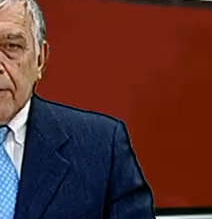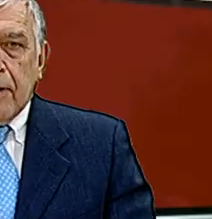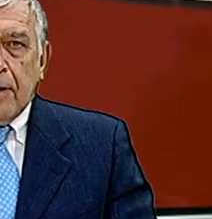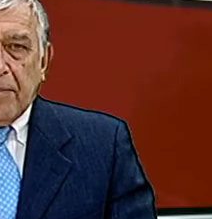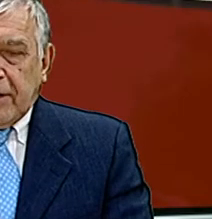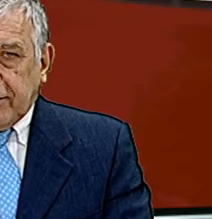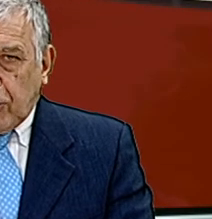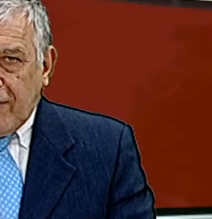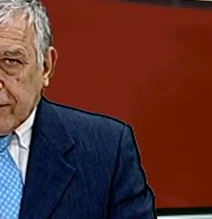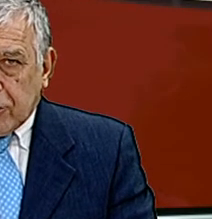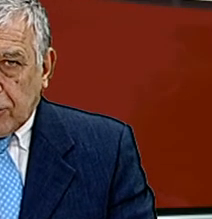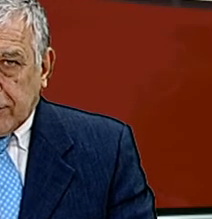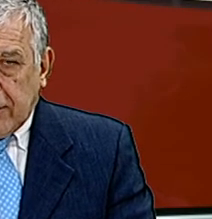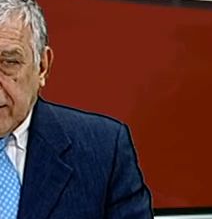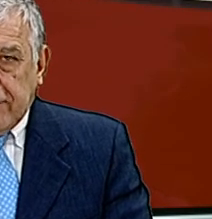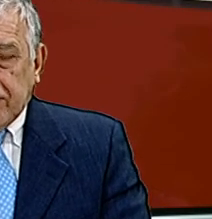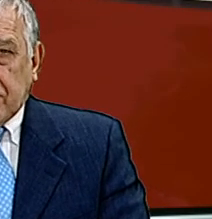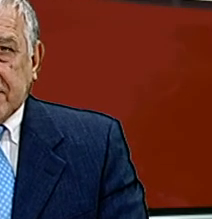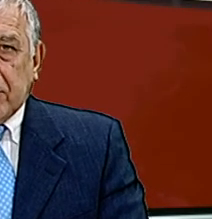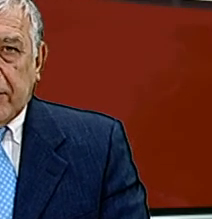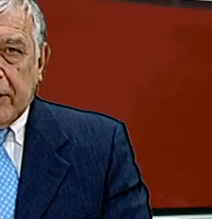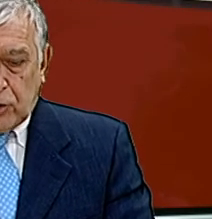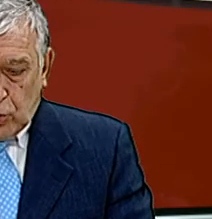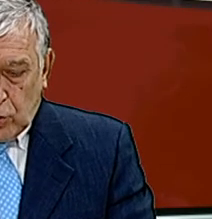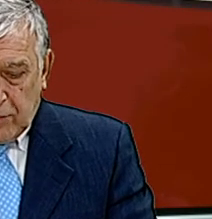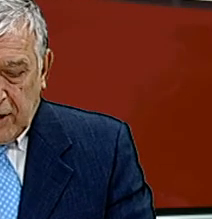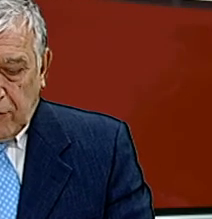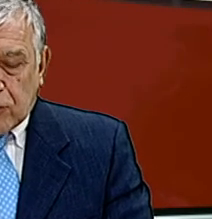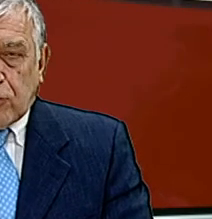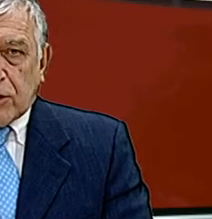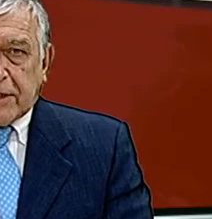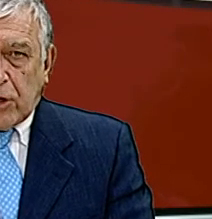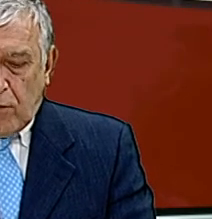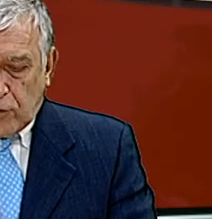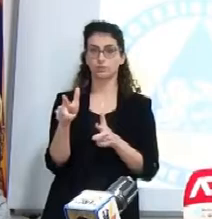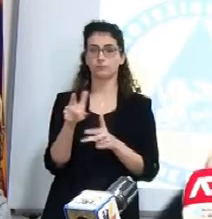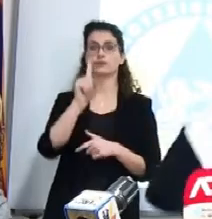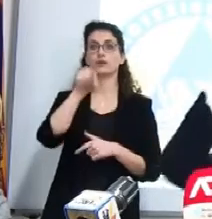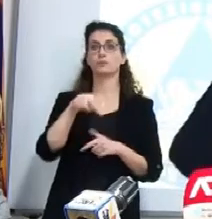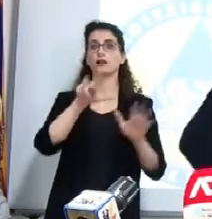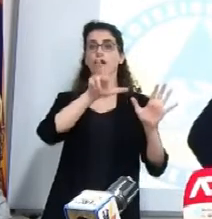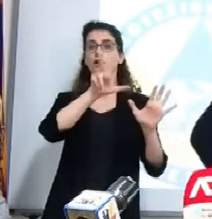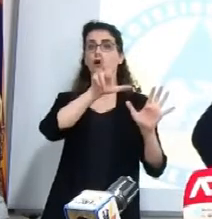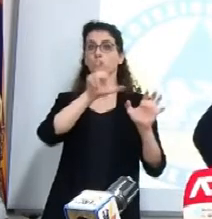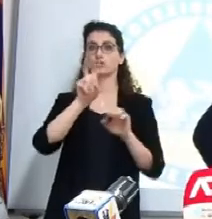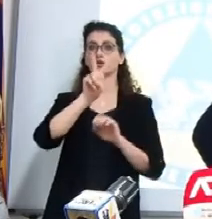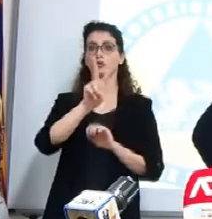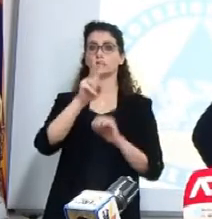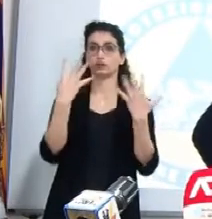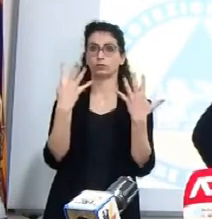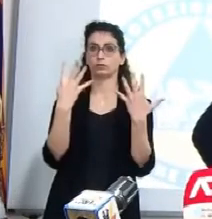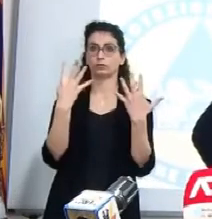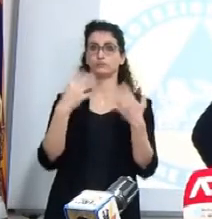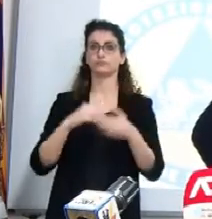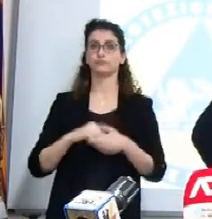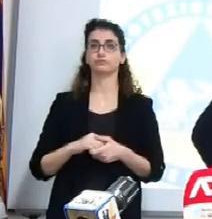ben ritrovati con l'informazione il suono 1917 nuovi contagi da coronavirus registrati in